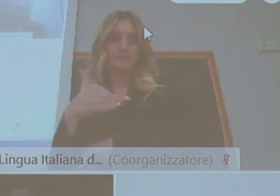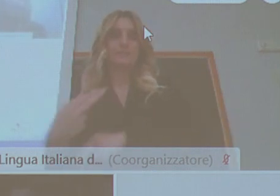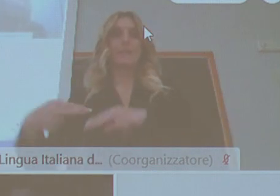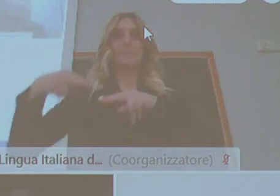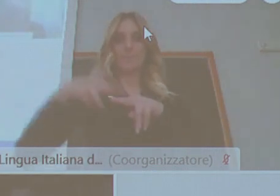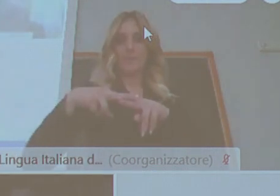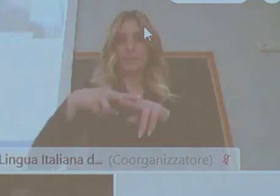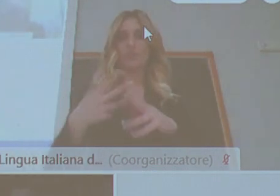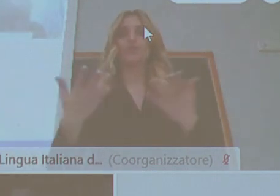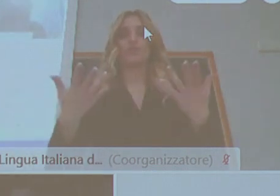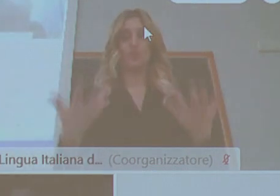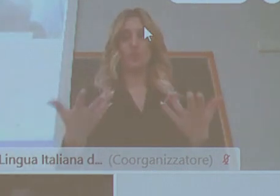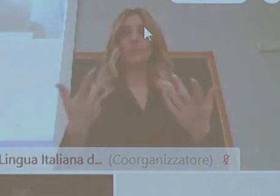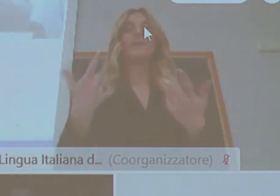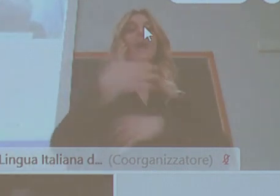visto che erano stati